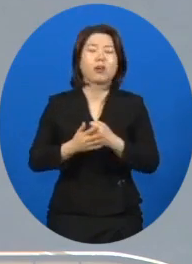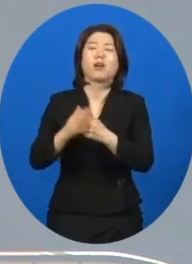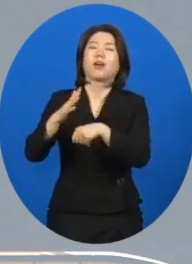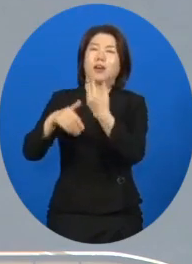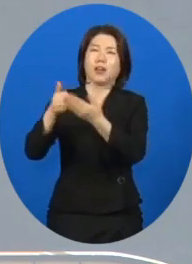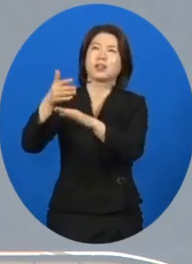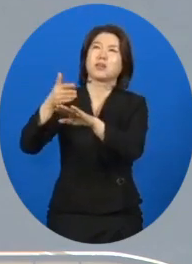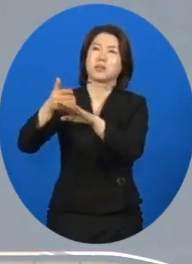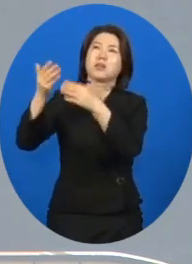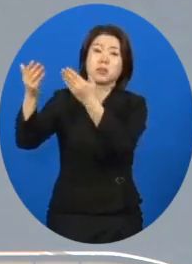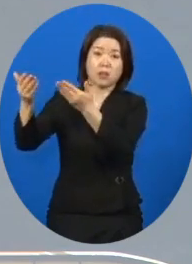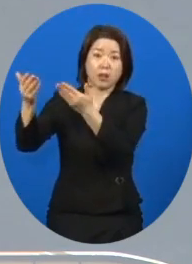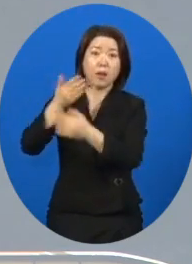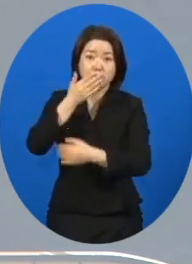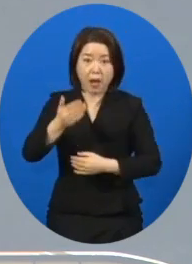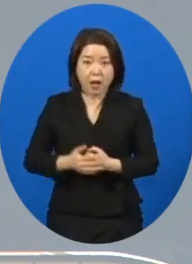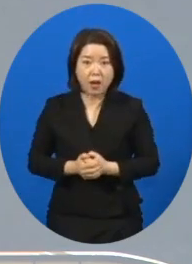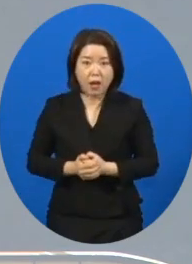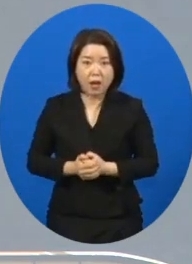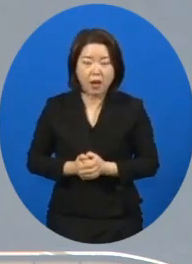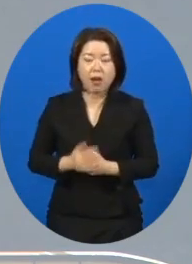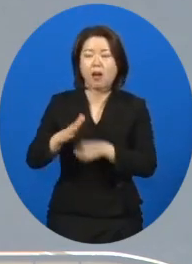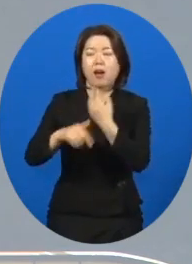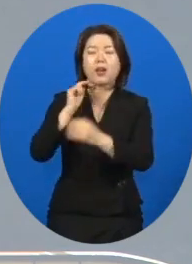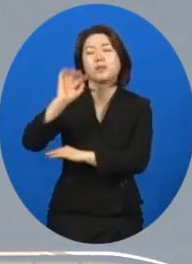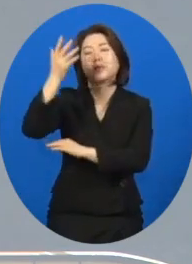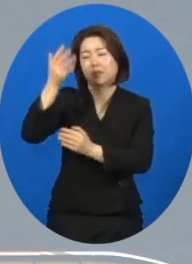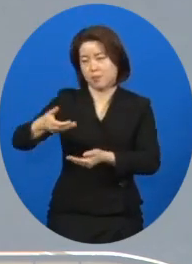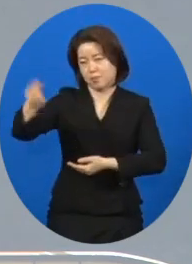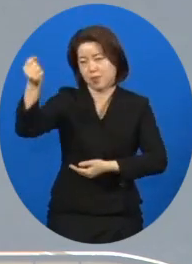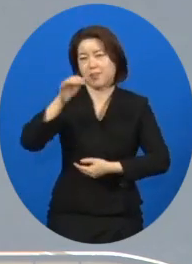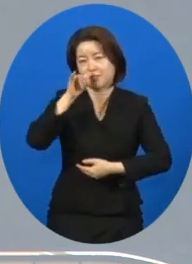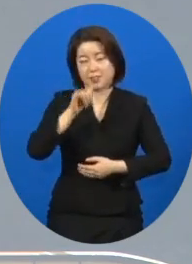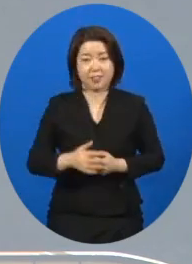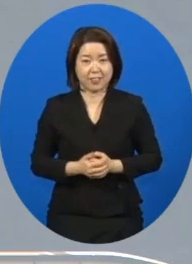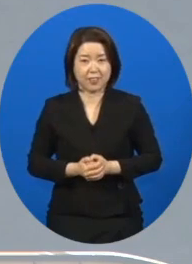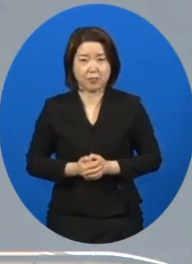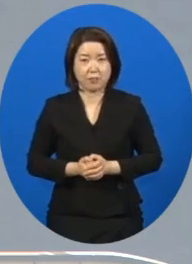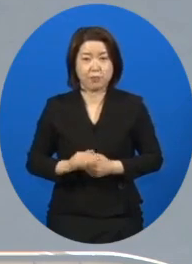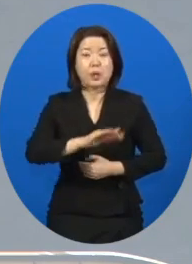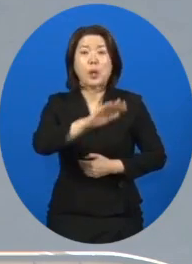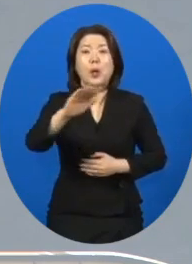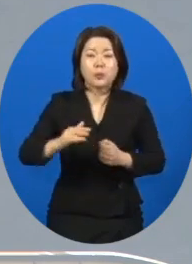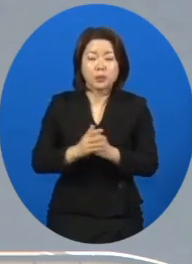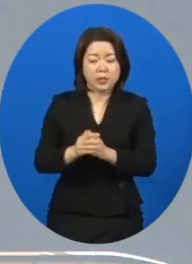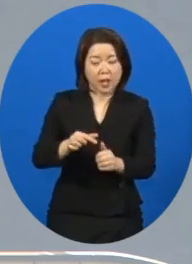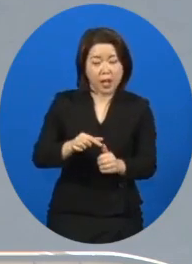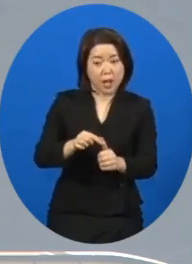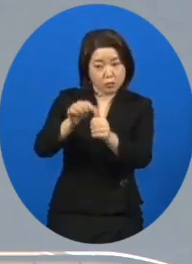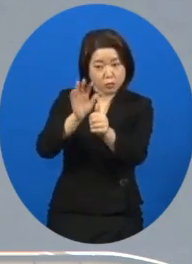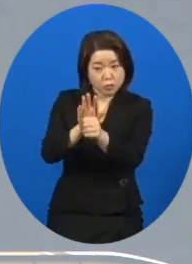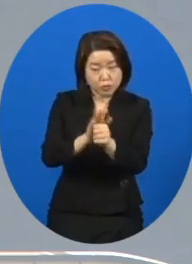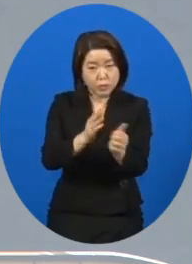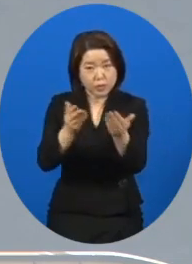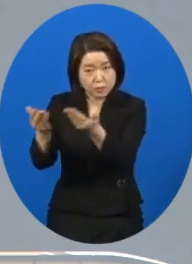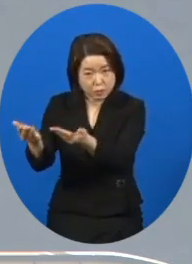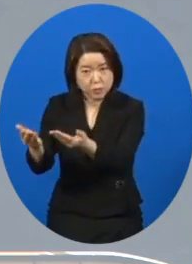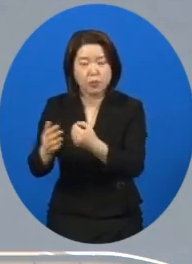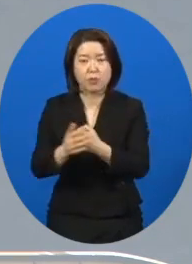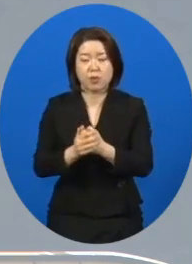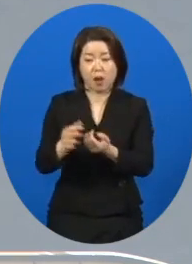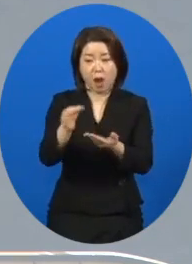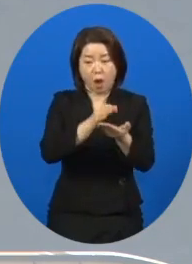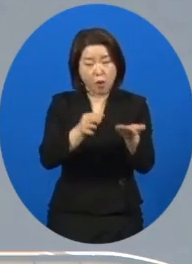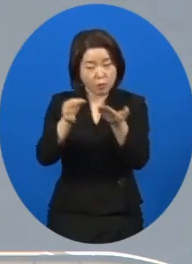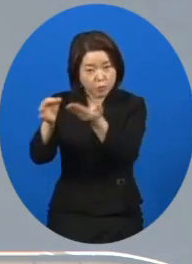하나님 감사합니다. 하나님이 영광을 받으시죠. 그러니까 우리가 구제헌금을 하고 우리가 헌금을 하고